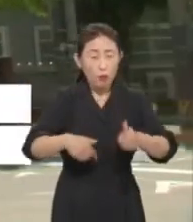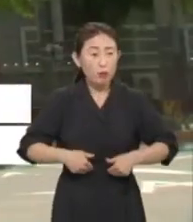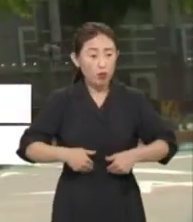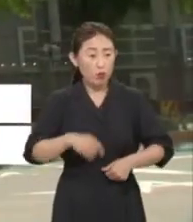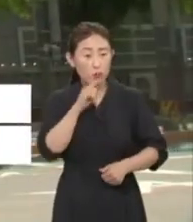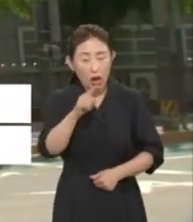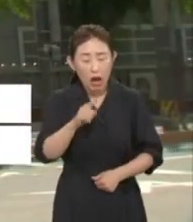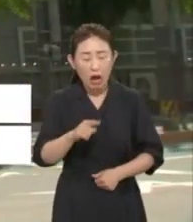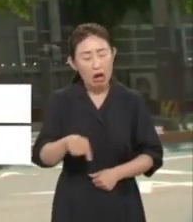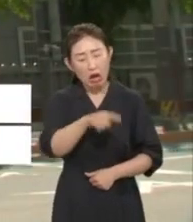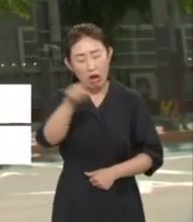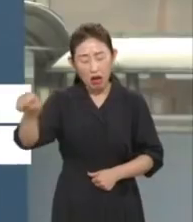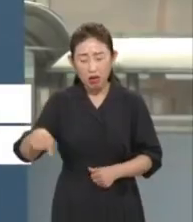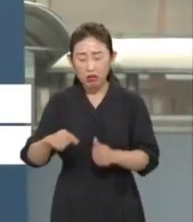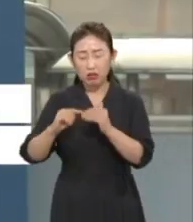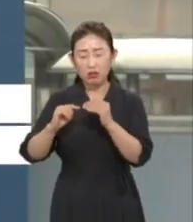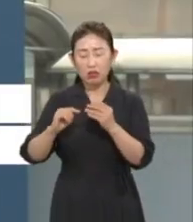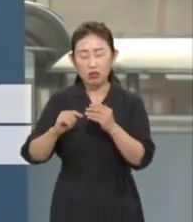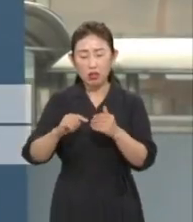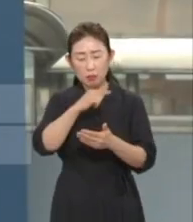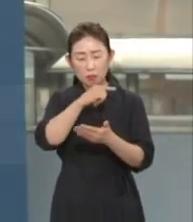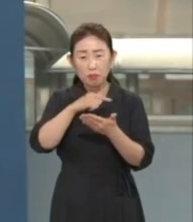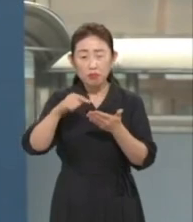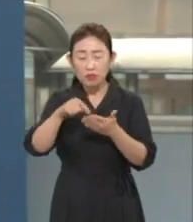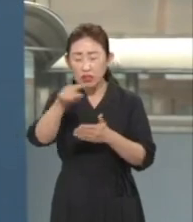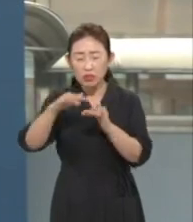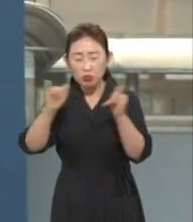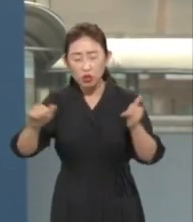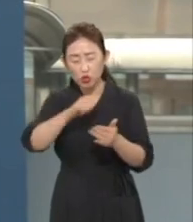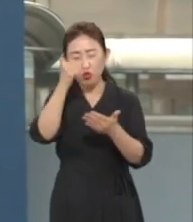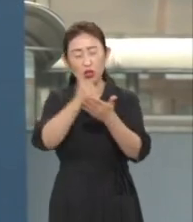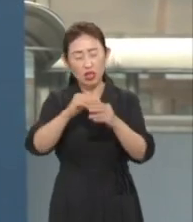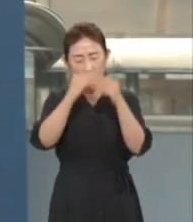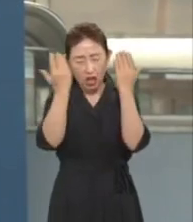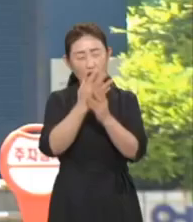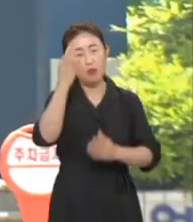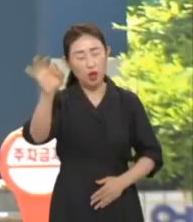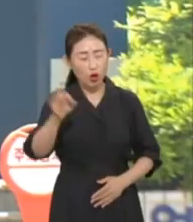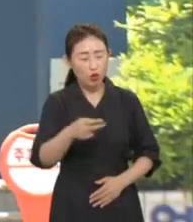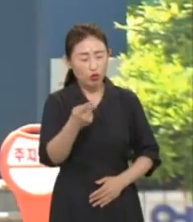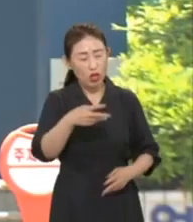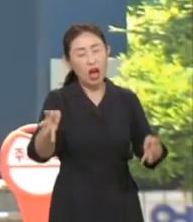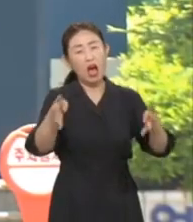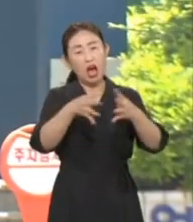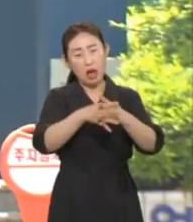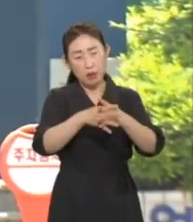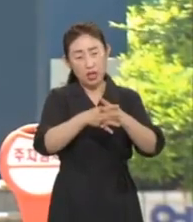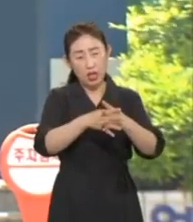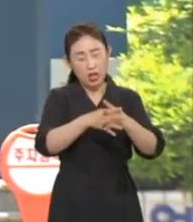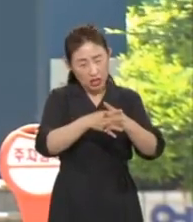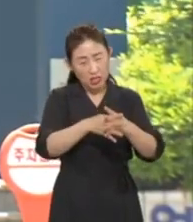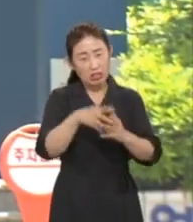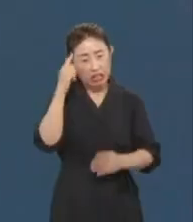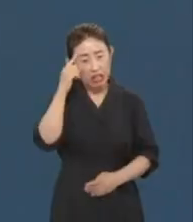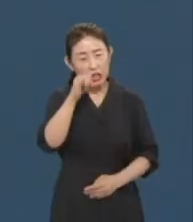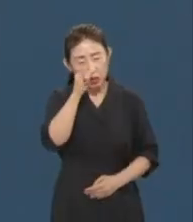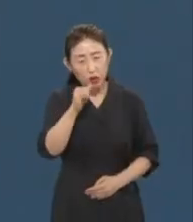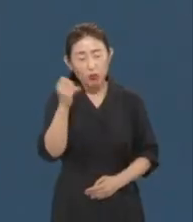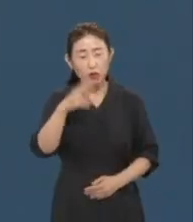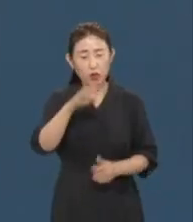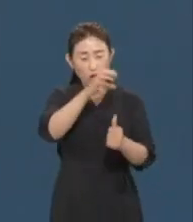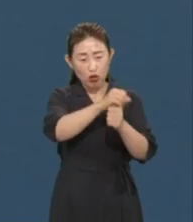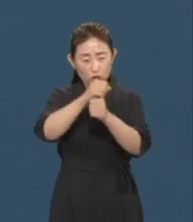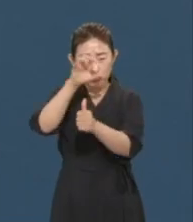대해 피의자들은 자신의 혐의를 모두 인정했고 피해자와 합의 의사도 보여 구속영장 신청을 하지 않았다고 설명했습니다